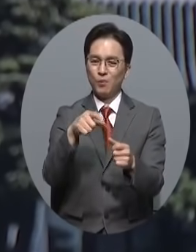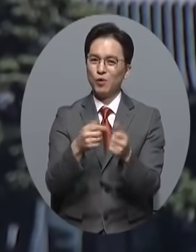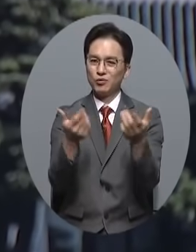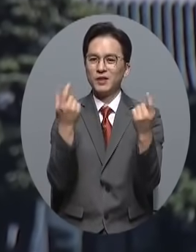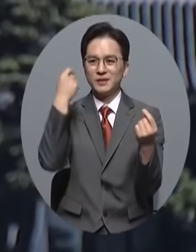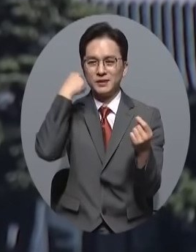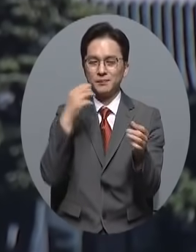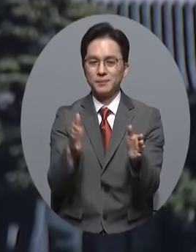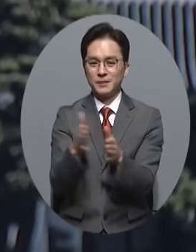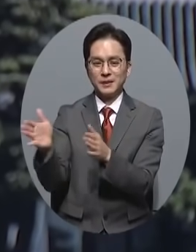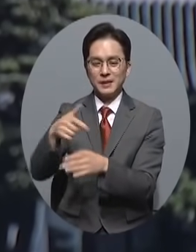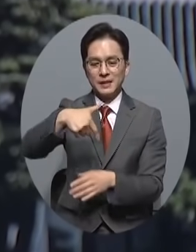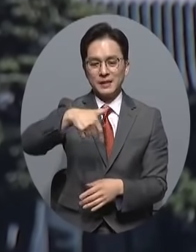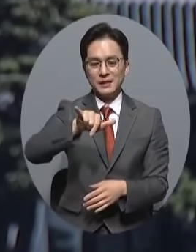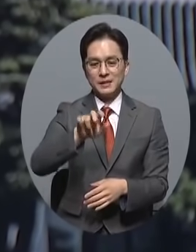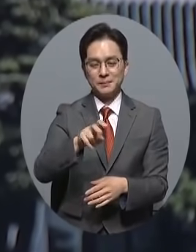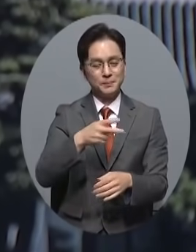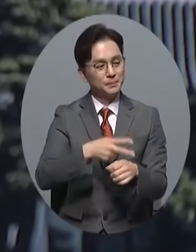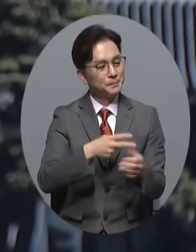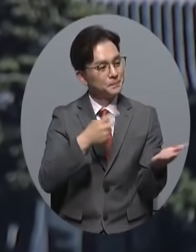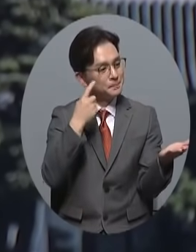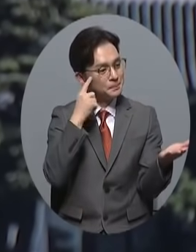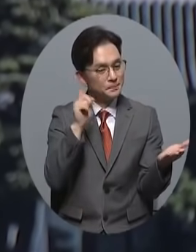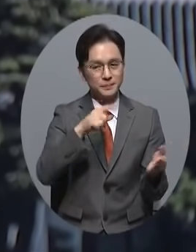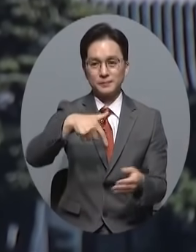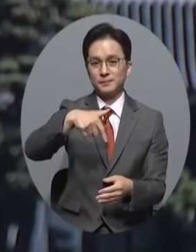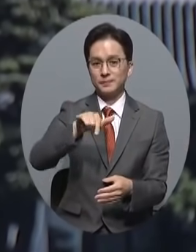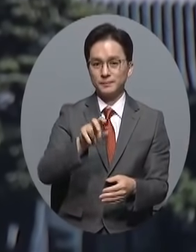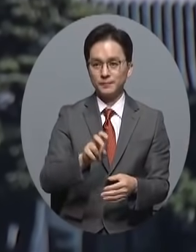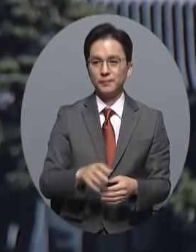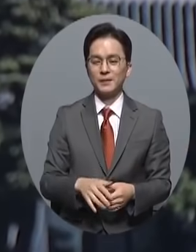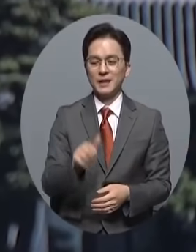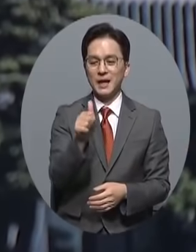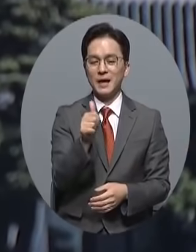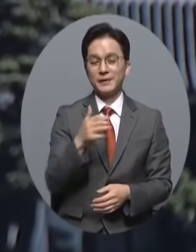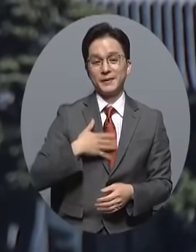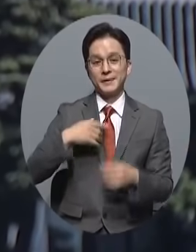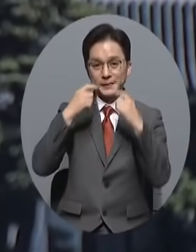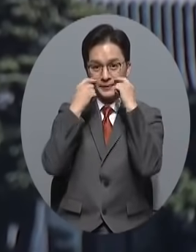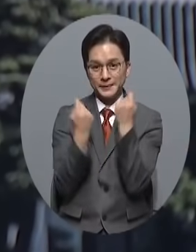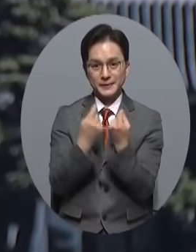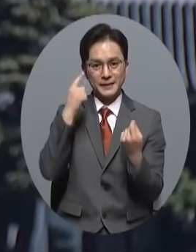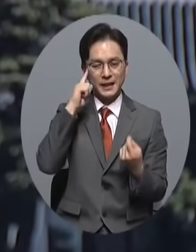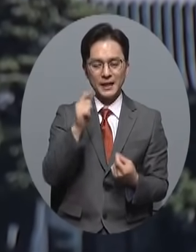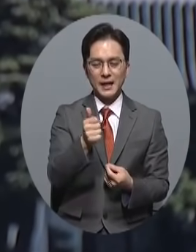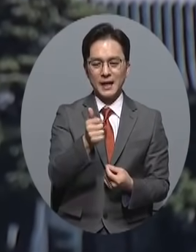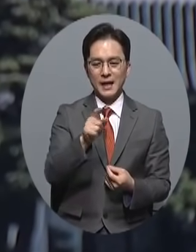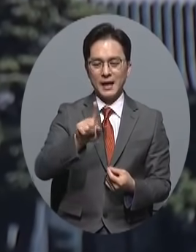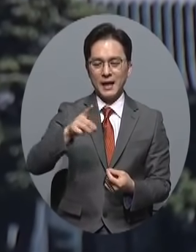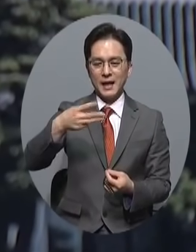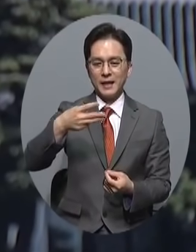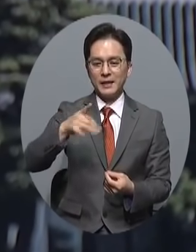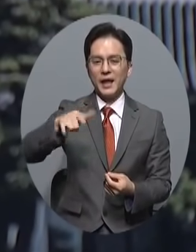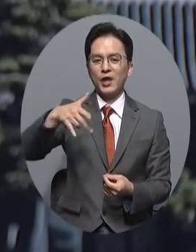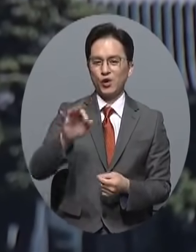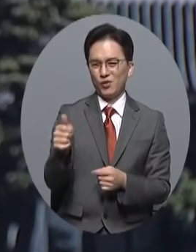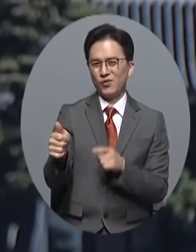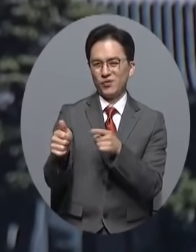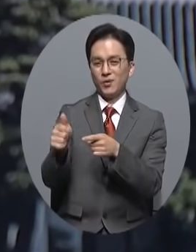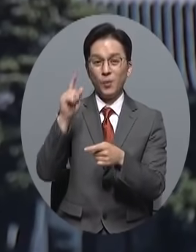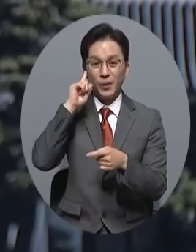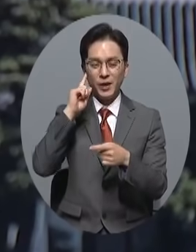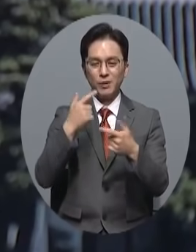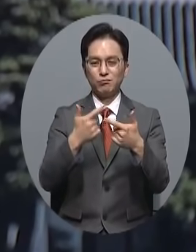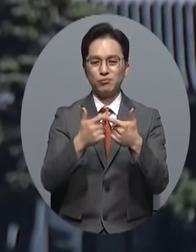4강에 들어가야만이 이 국민의힘이 이긴다라고 주장하는 하태경 후보가 있는데 예. 불경을 기반으로 하고 있고 예. 또